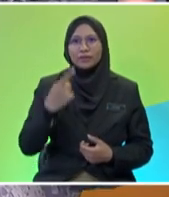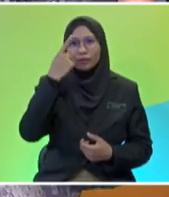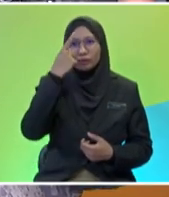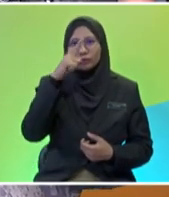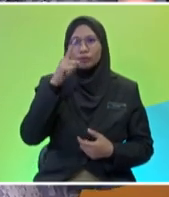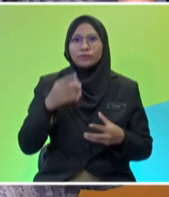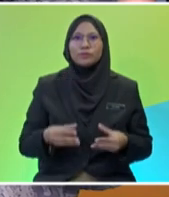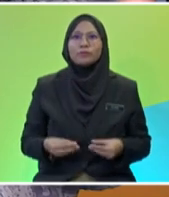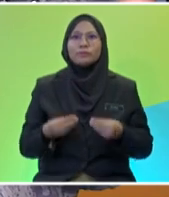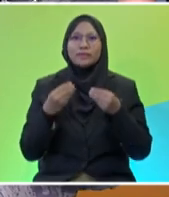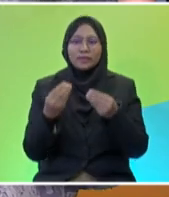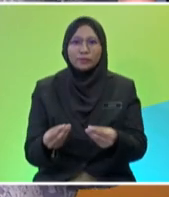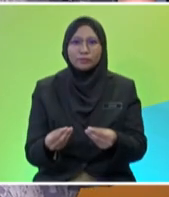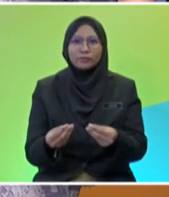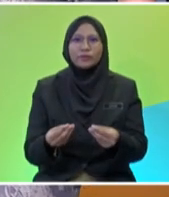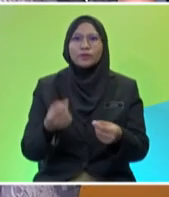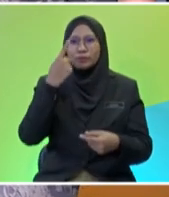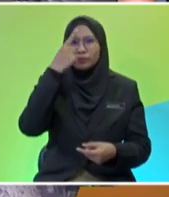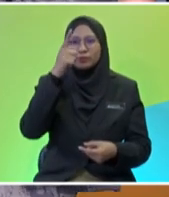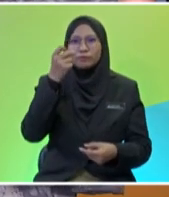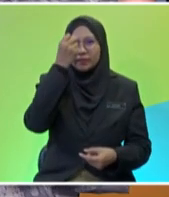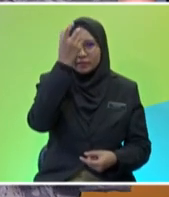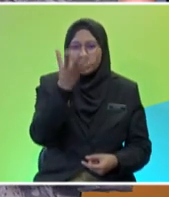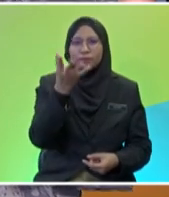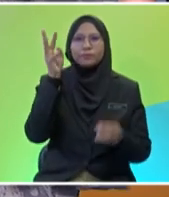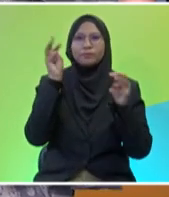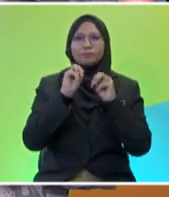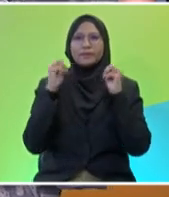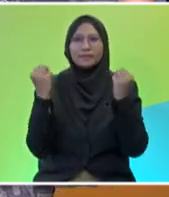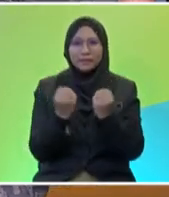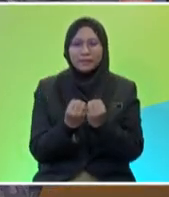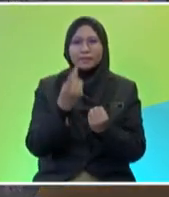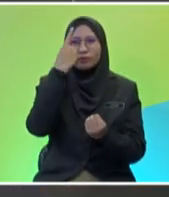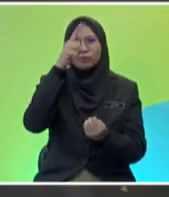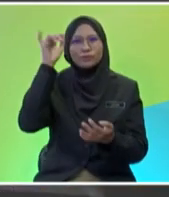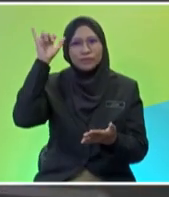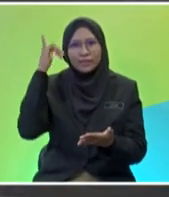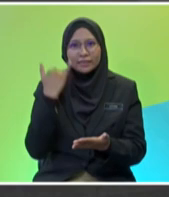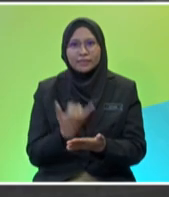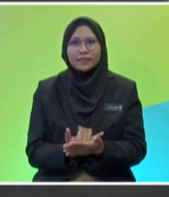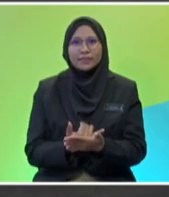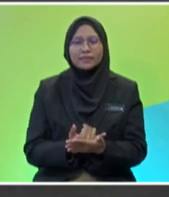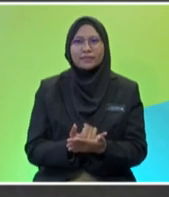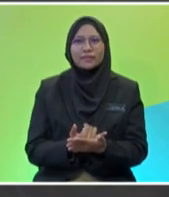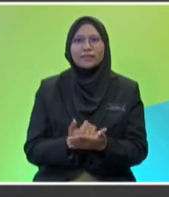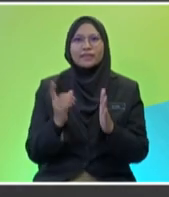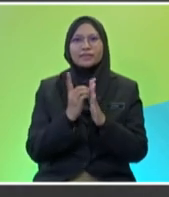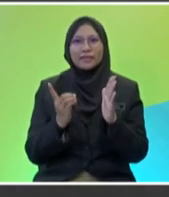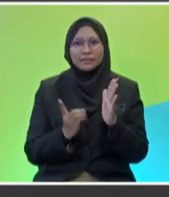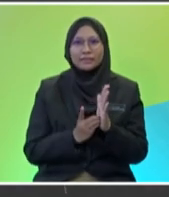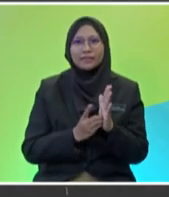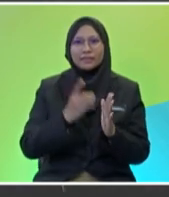pendapat Allah itu pendapat masyarakat Nah untuk meyakinkan rakyat terhadap falsafah negara